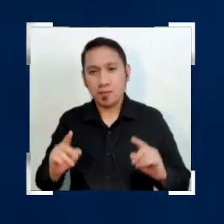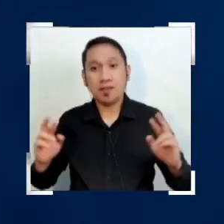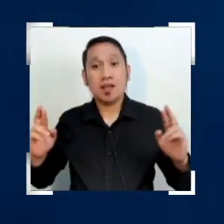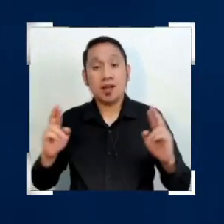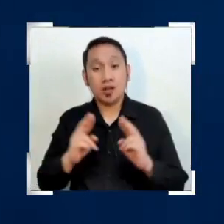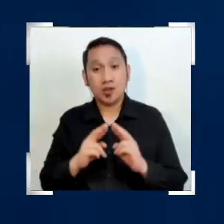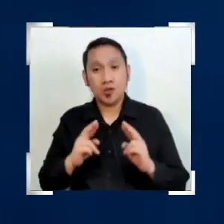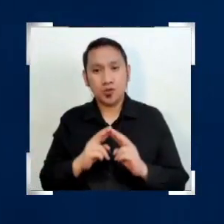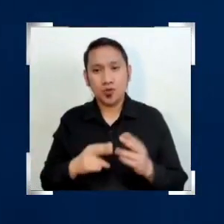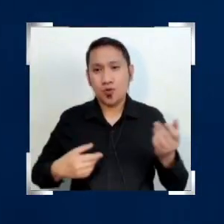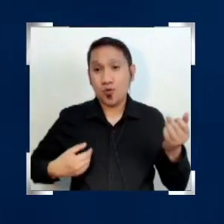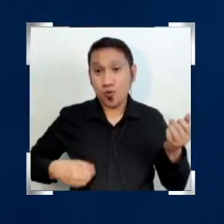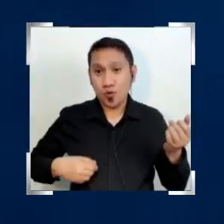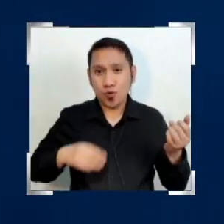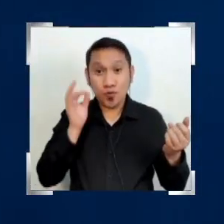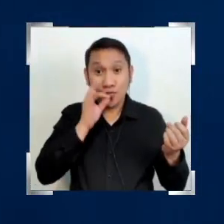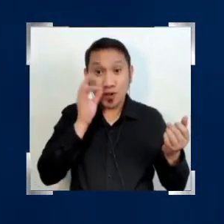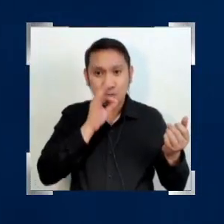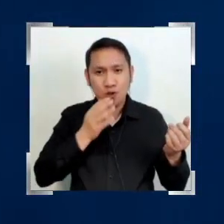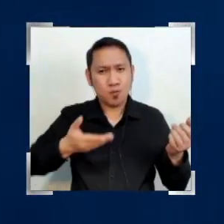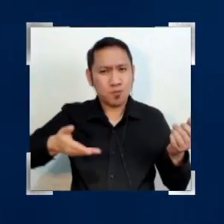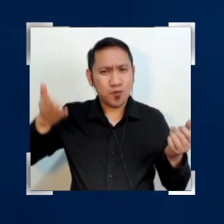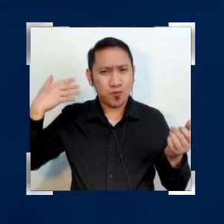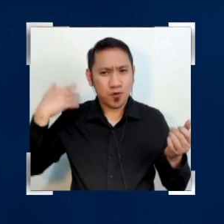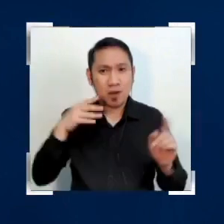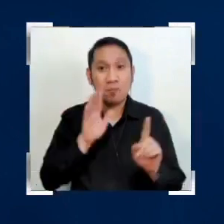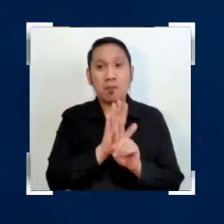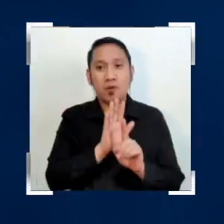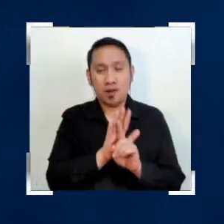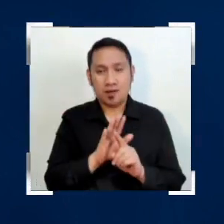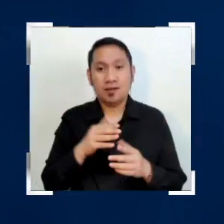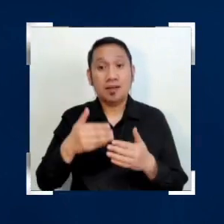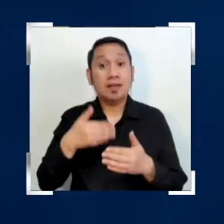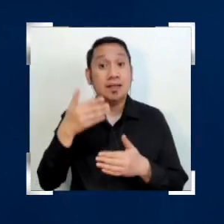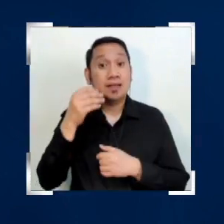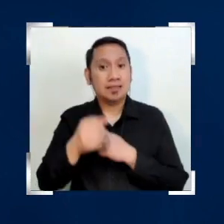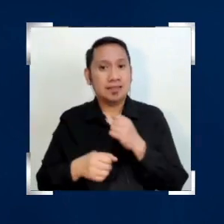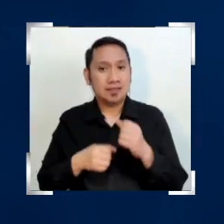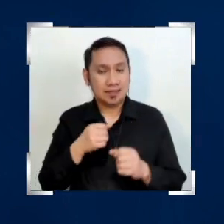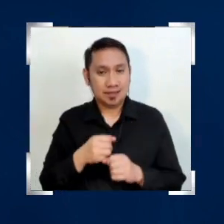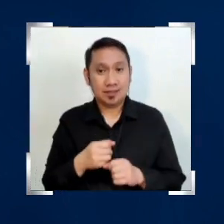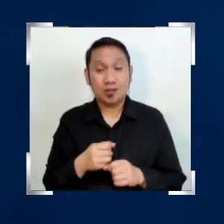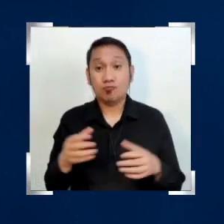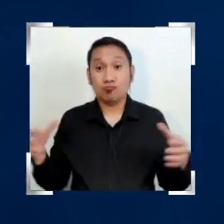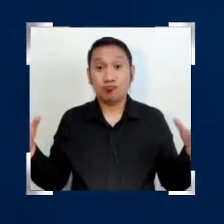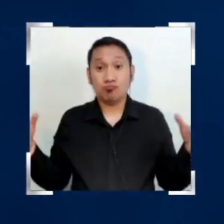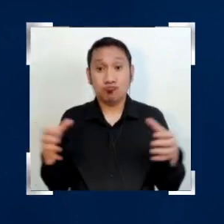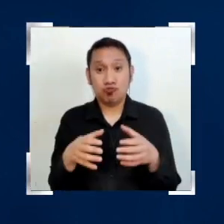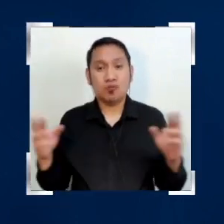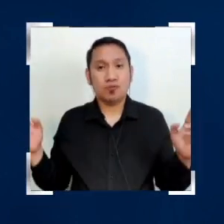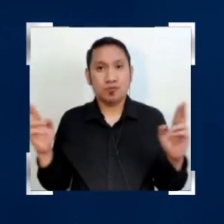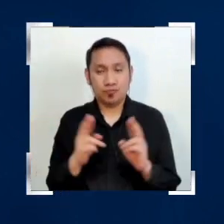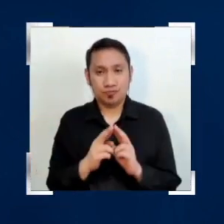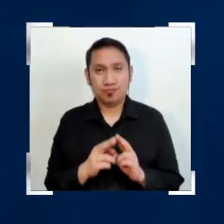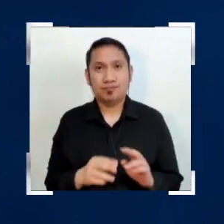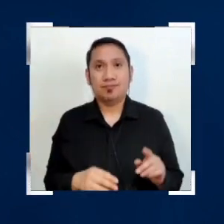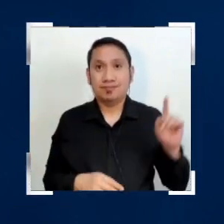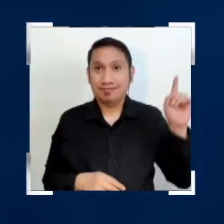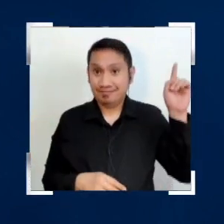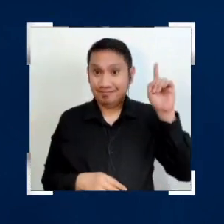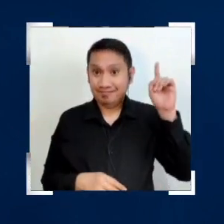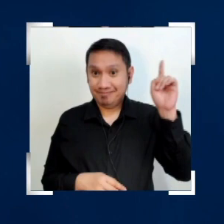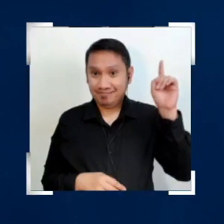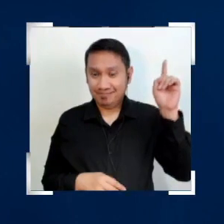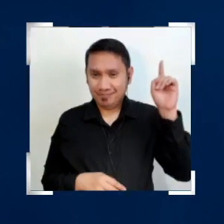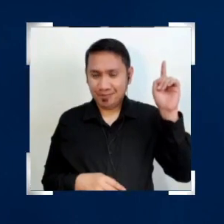orihinal nitong miyembro. Sa susunod na taon, muling magsasama-sama sina Bamboo, Rico Blanco, Nathan